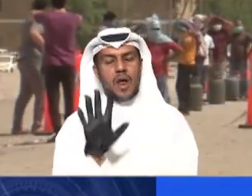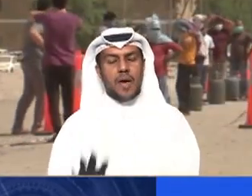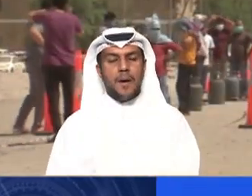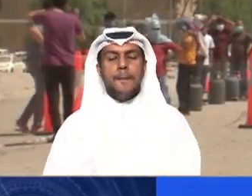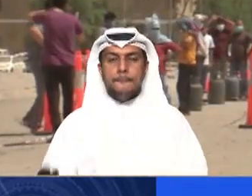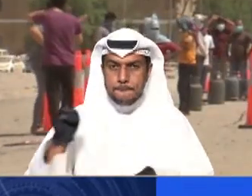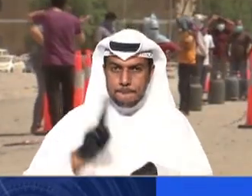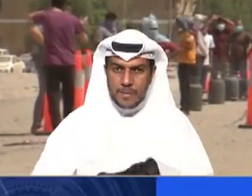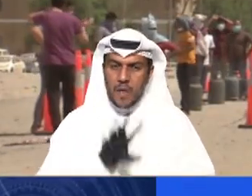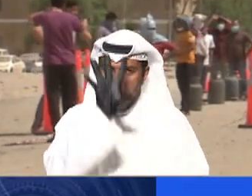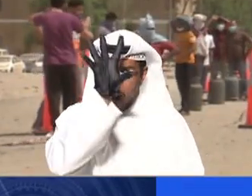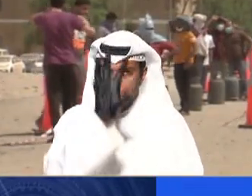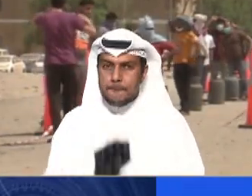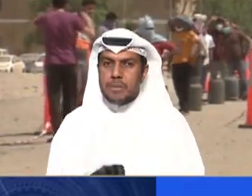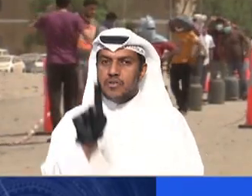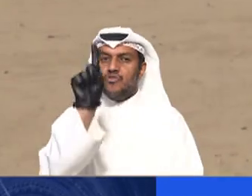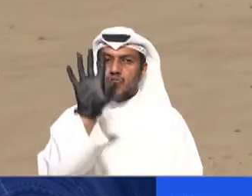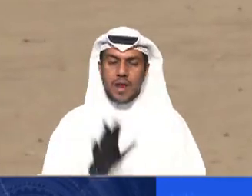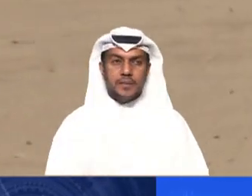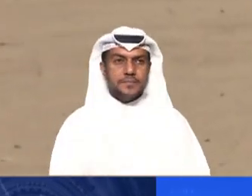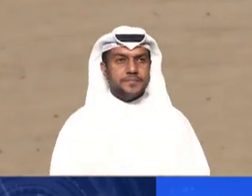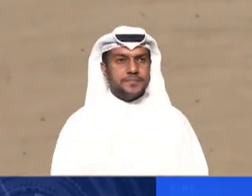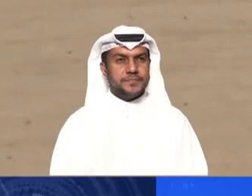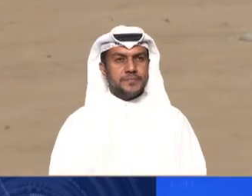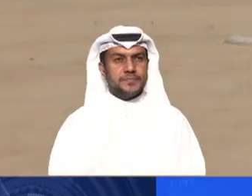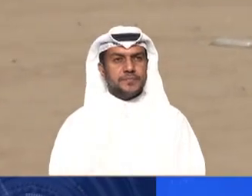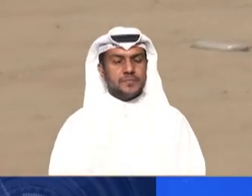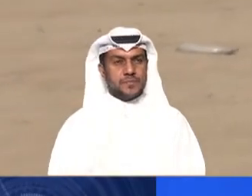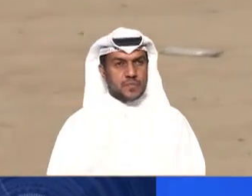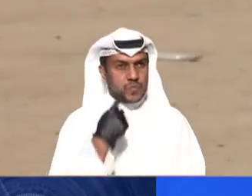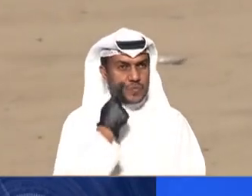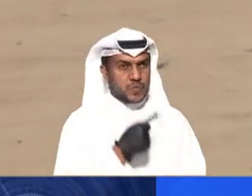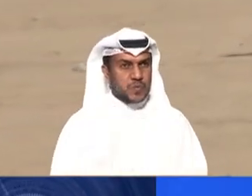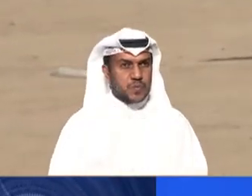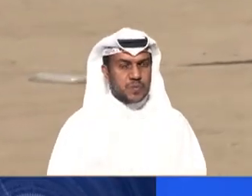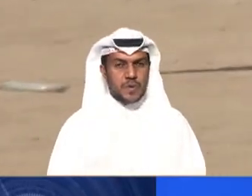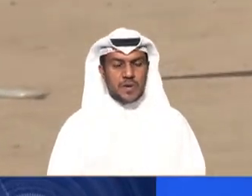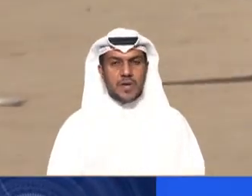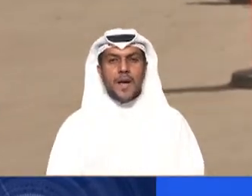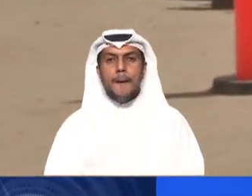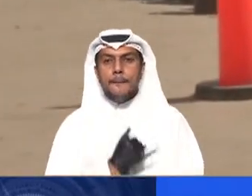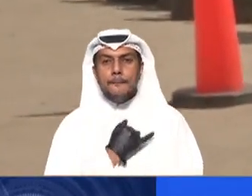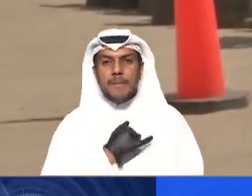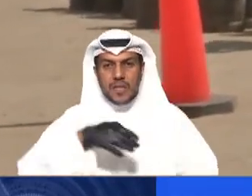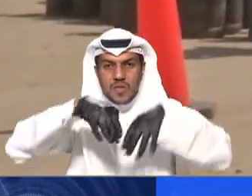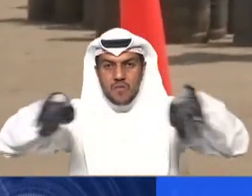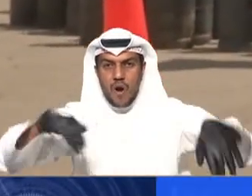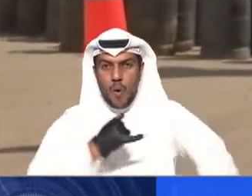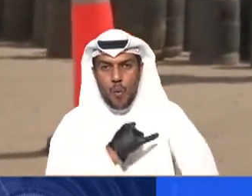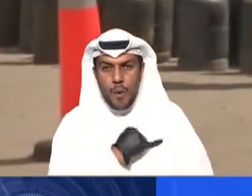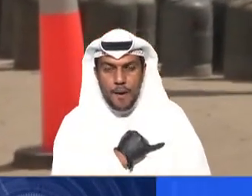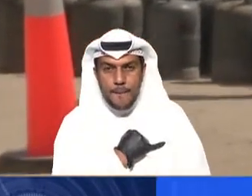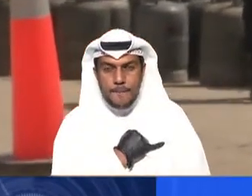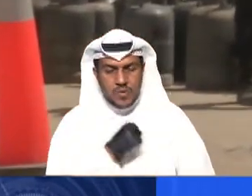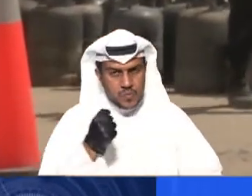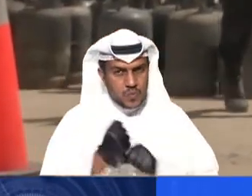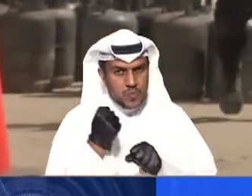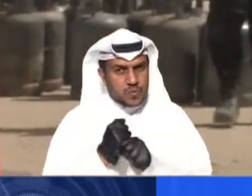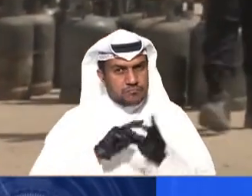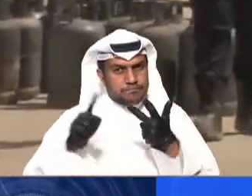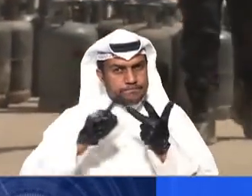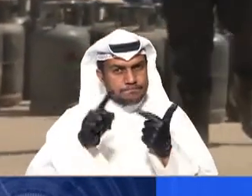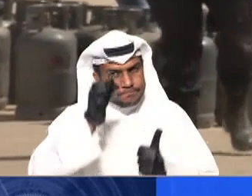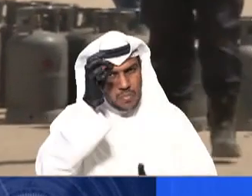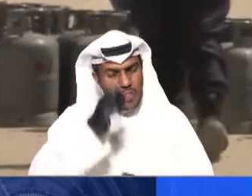نوزع بالليل إن شاء الله هم راح نوزع يعني. أفراد الإدارة العامة للدفاع المدني التزموا بتعليمات السلطات الصحية أثناء